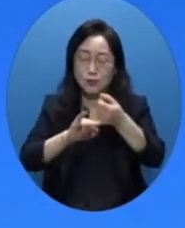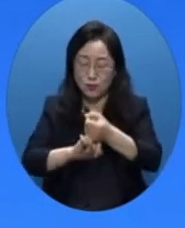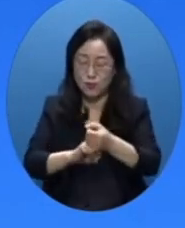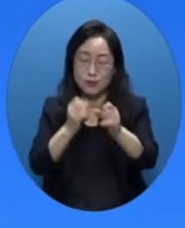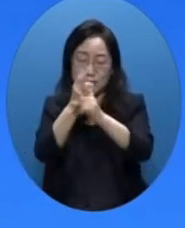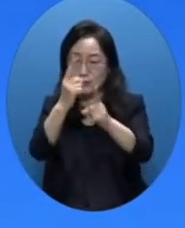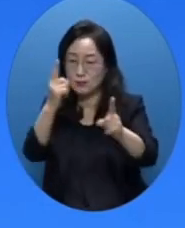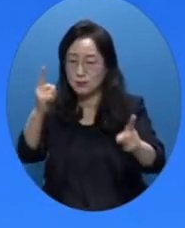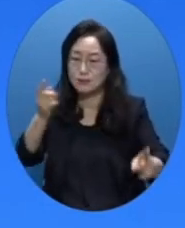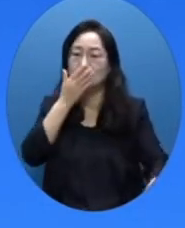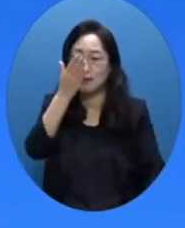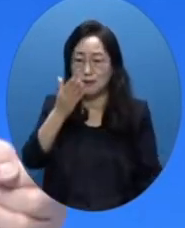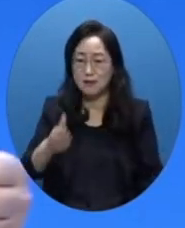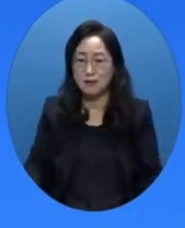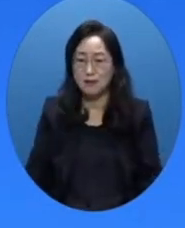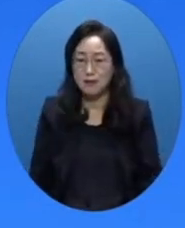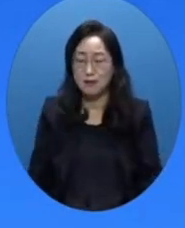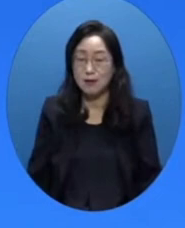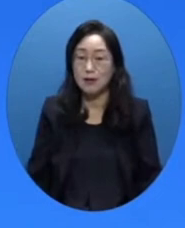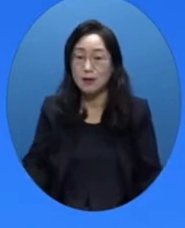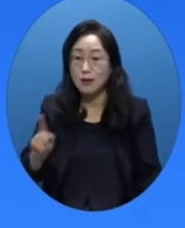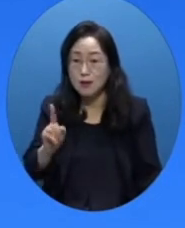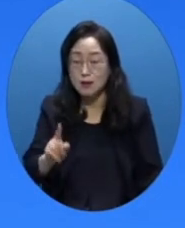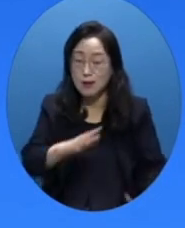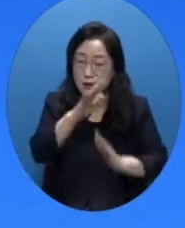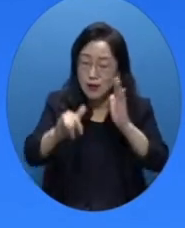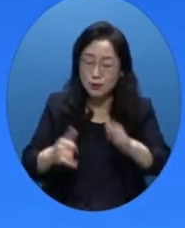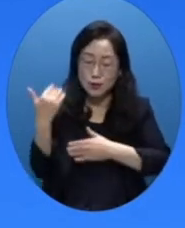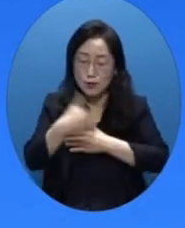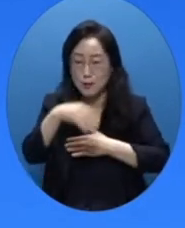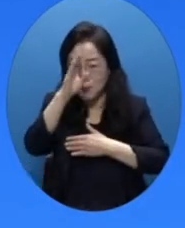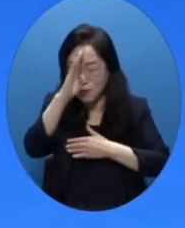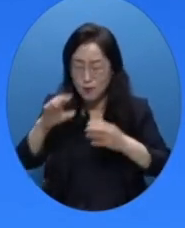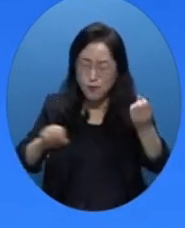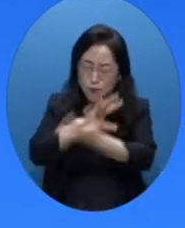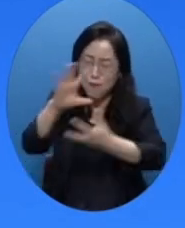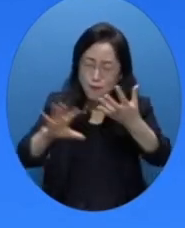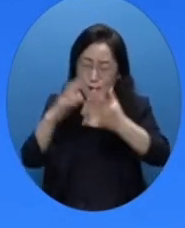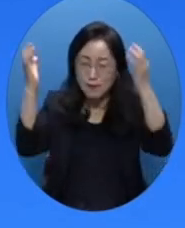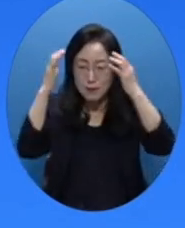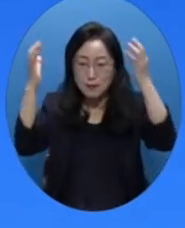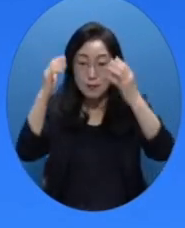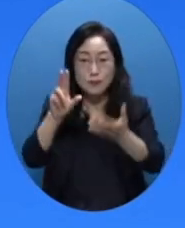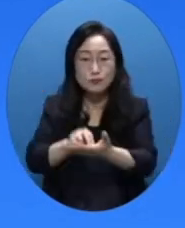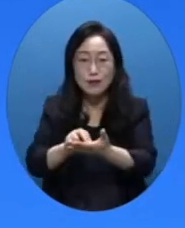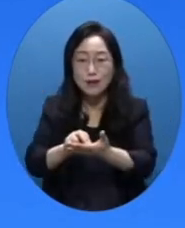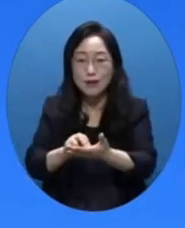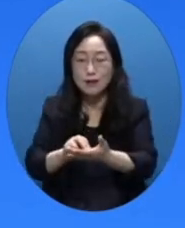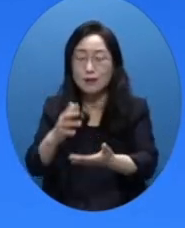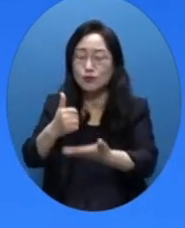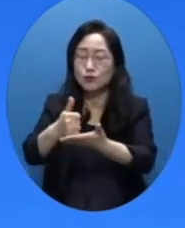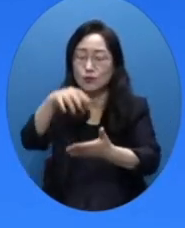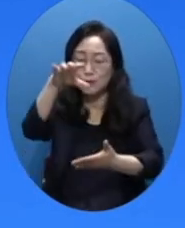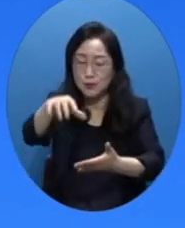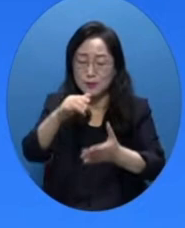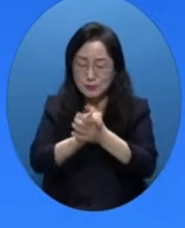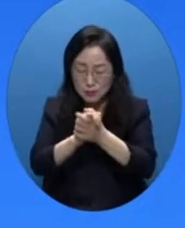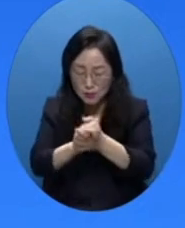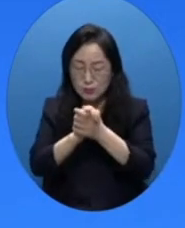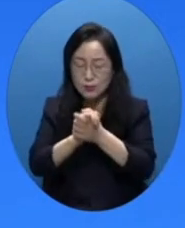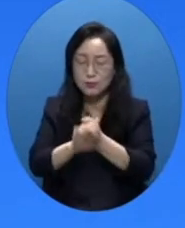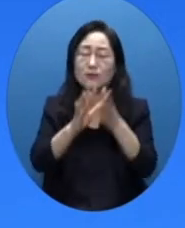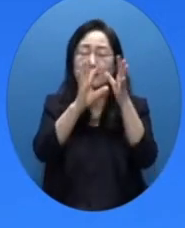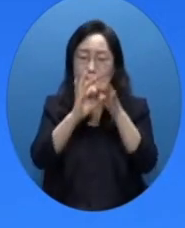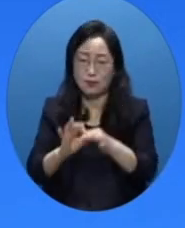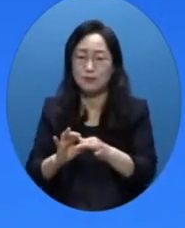이길 것입니다. 육신의 질병도 가정의 문제도 환난과 풍파의 모든 어려움도 우리가 주 앞에 기도하고 또 기도하고